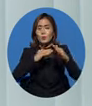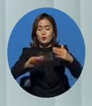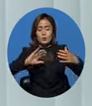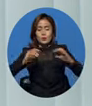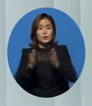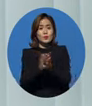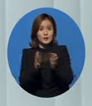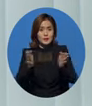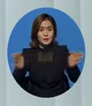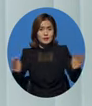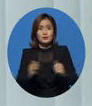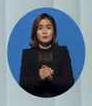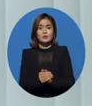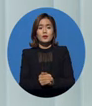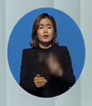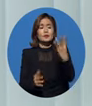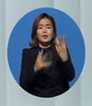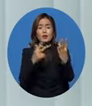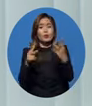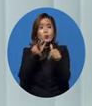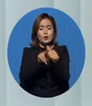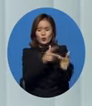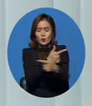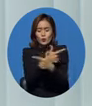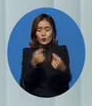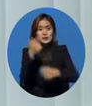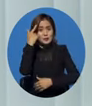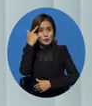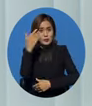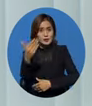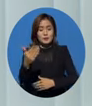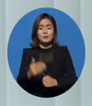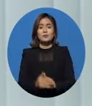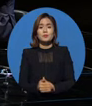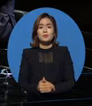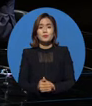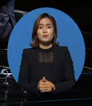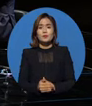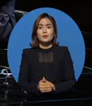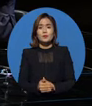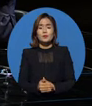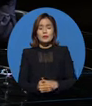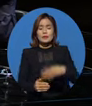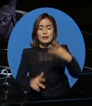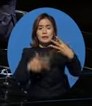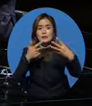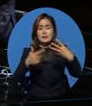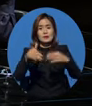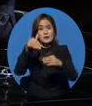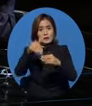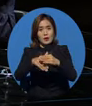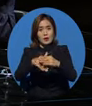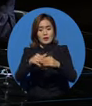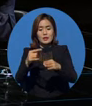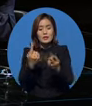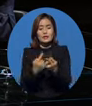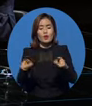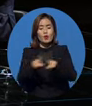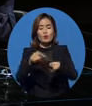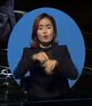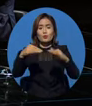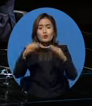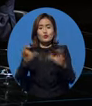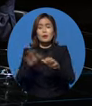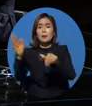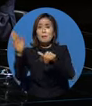토론에 들어가겠습니다 먼저 새 후보에게 공통 질문 드립니다 전사 7 재 법을 선거 해서 더불어 민주당이 참 피하면서